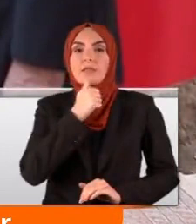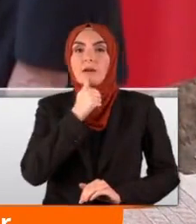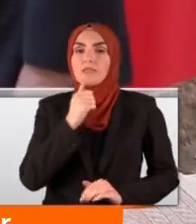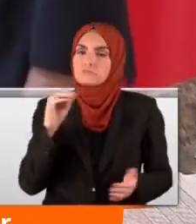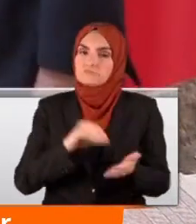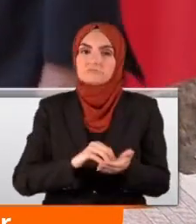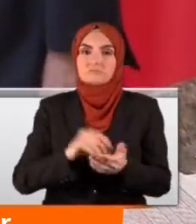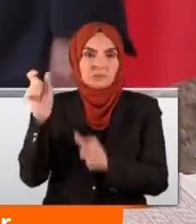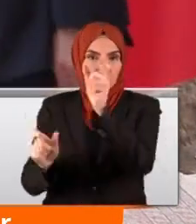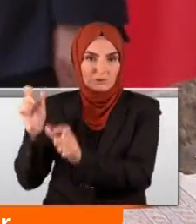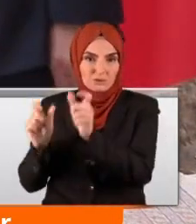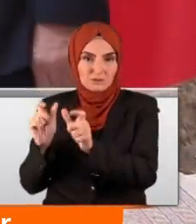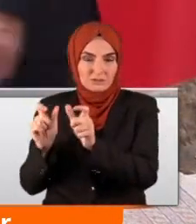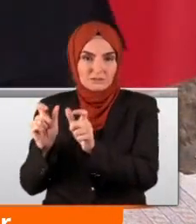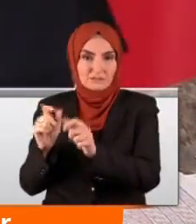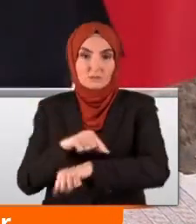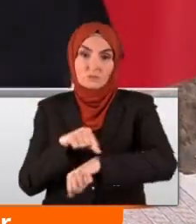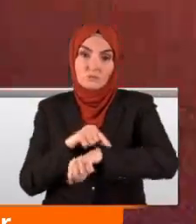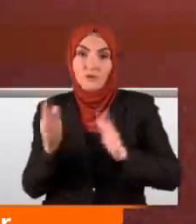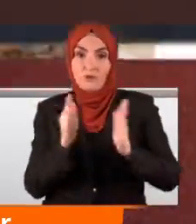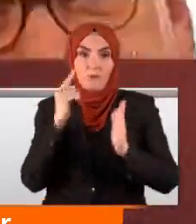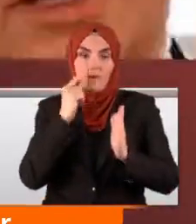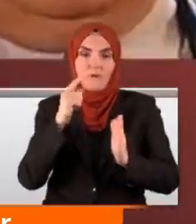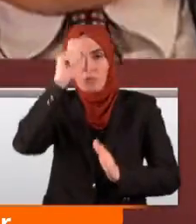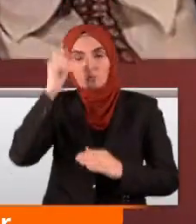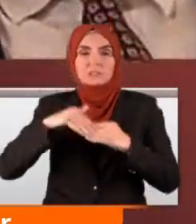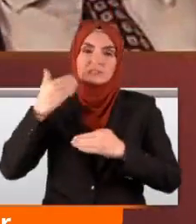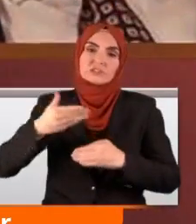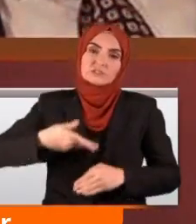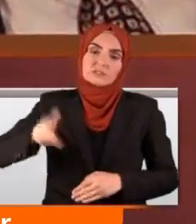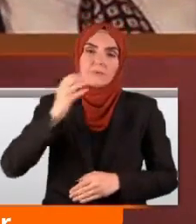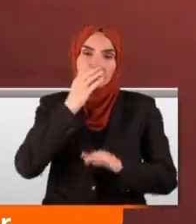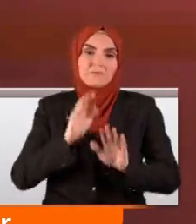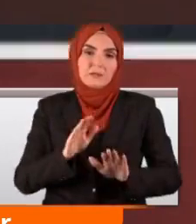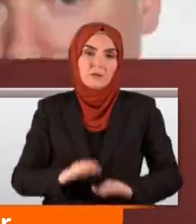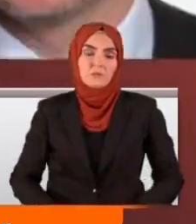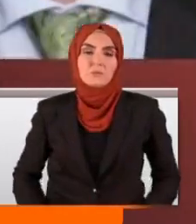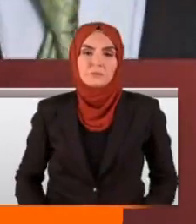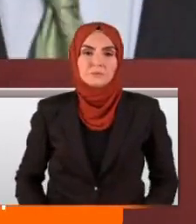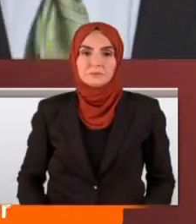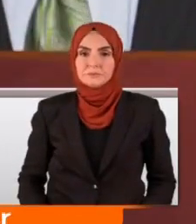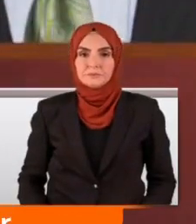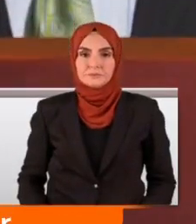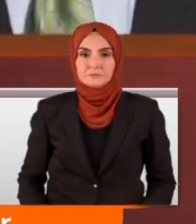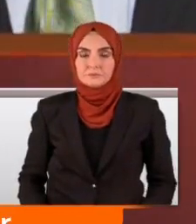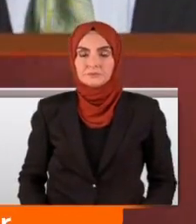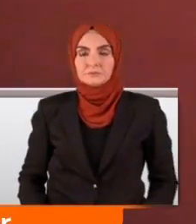belirli bir süre içerisinde ülkeyi terk etmesi bekleniyor. Hep beraber bir araya gelseler Recep